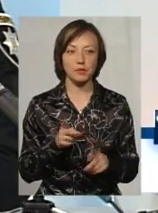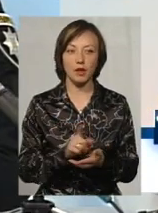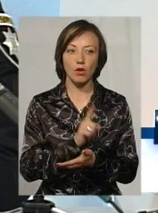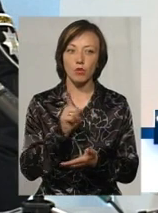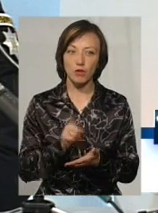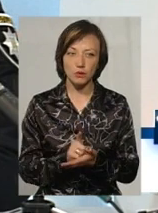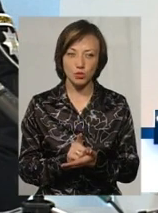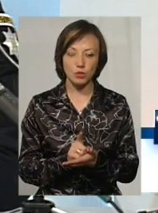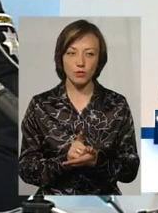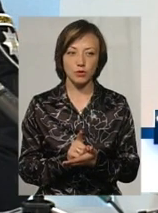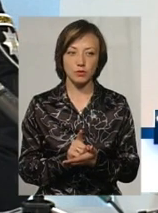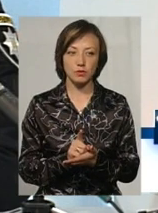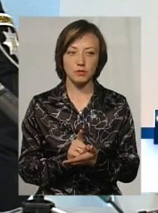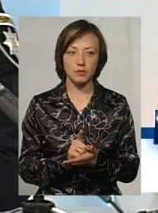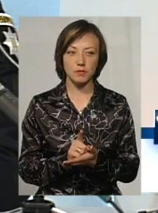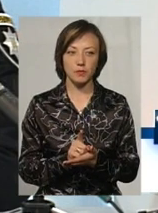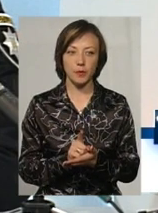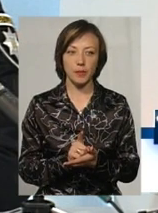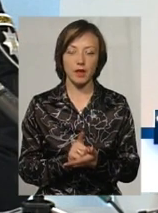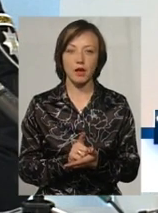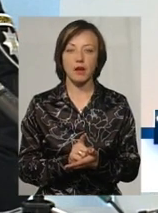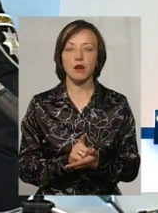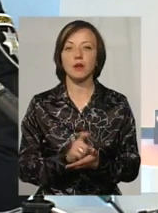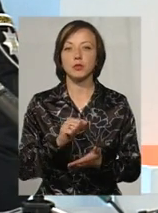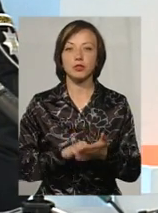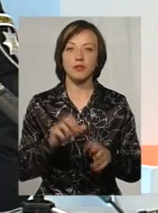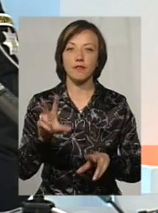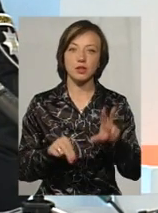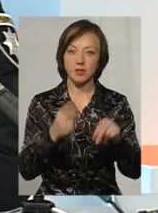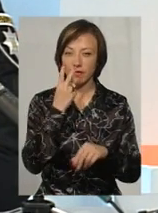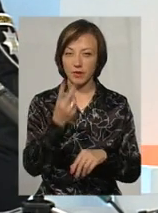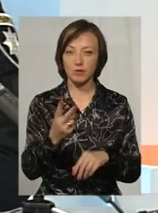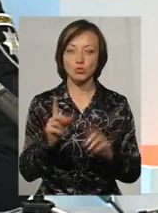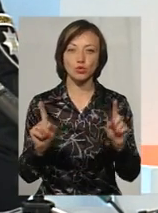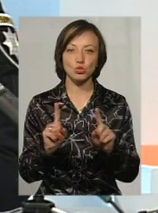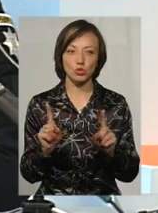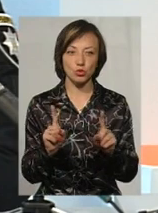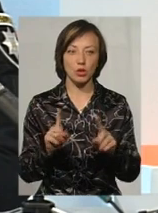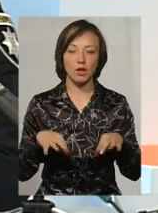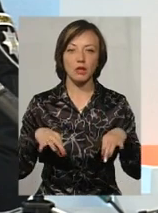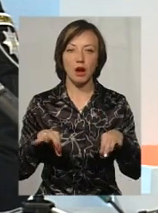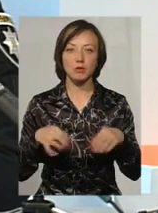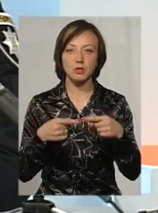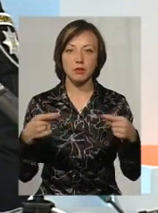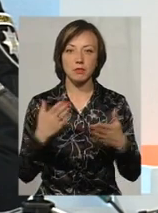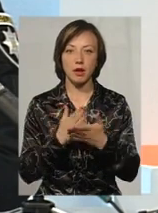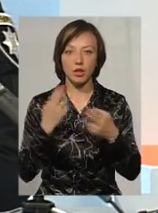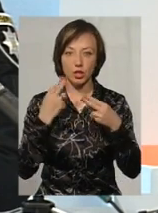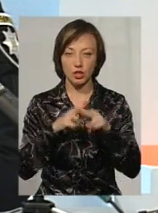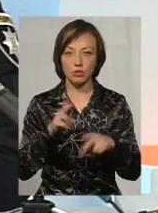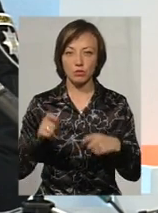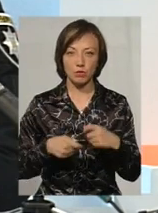є якісь наявні підстави вважати, або видимі підстави, що транспортний засіб має технічні